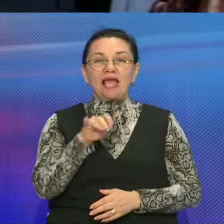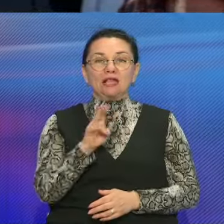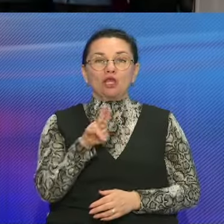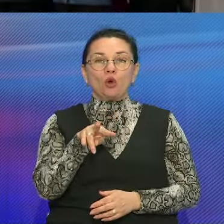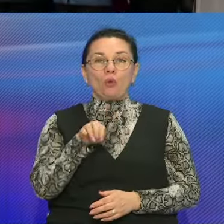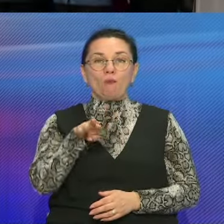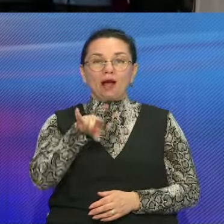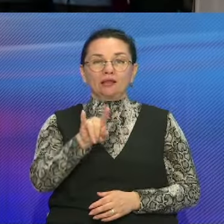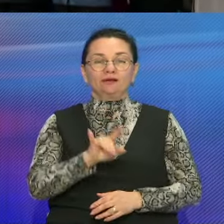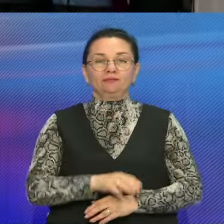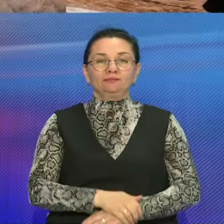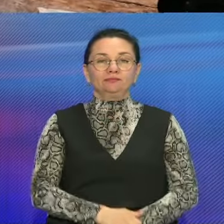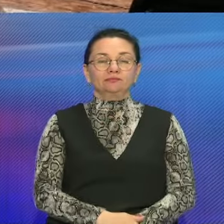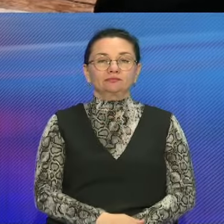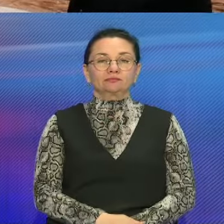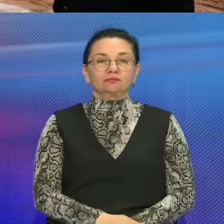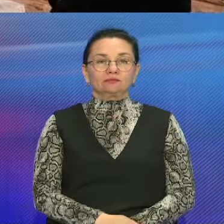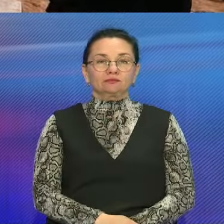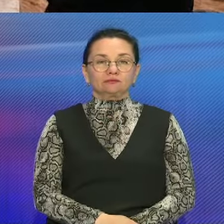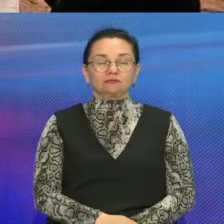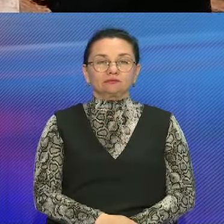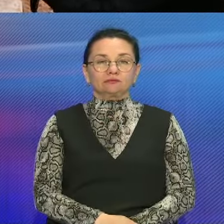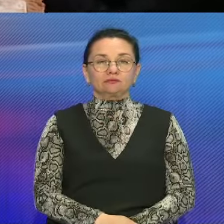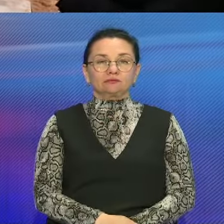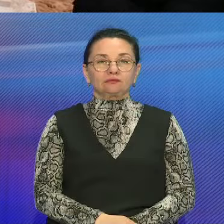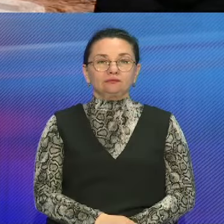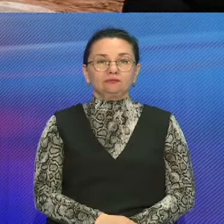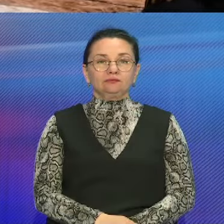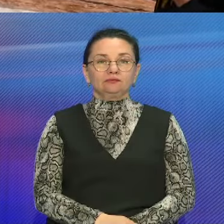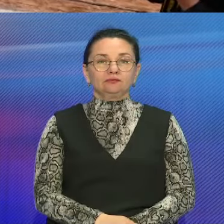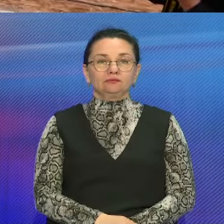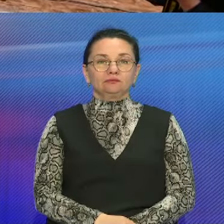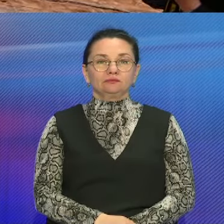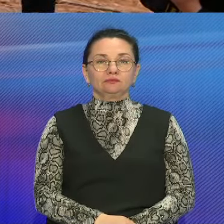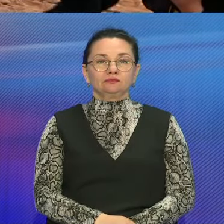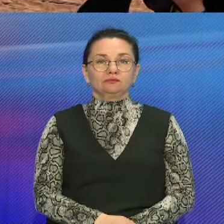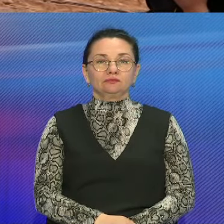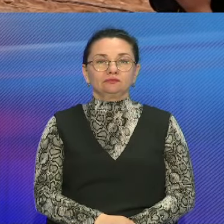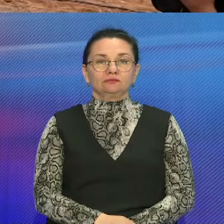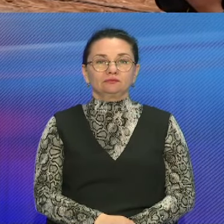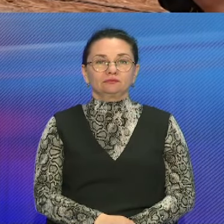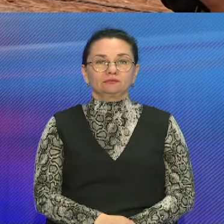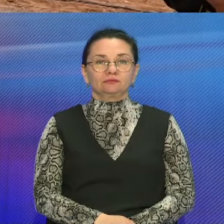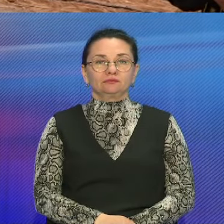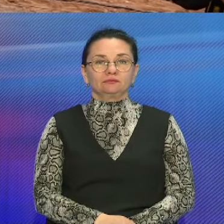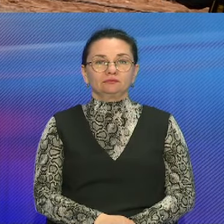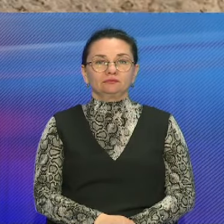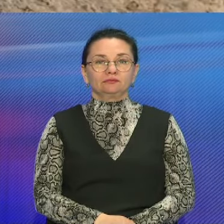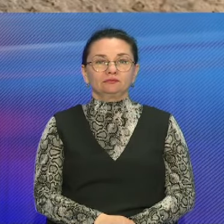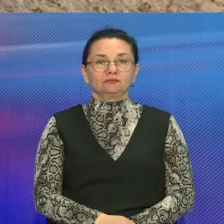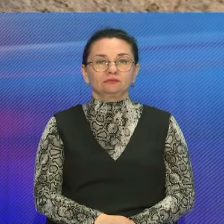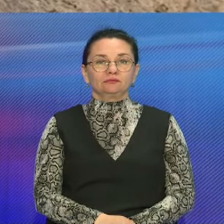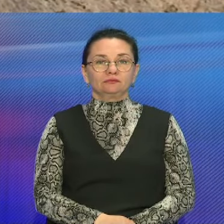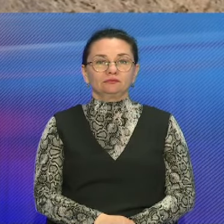Купалы. Послание обращается к потомкам, которые откроют его через много лет с призывом